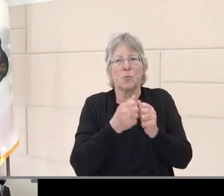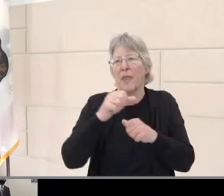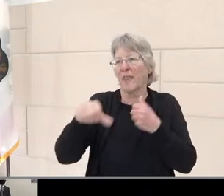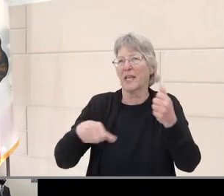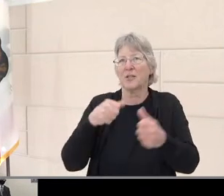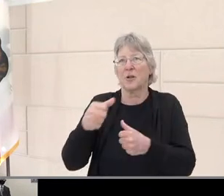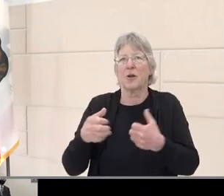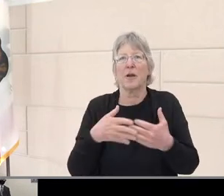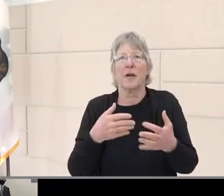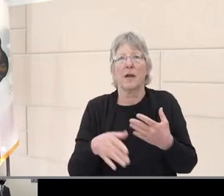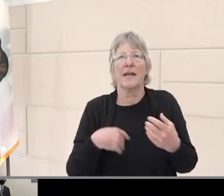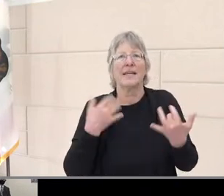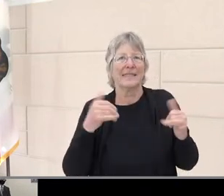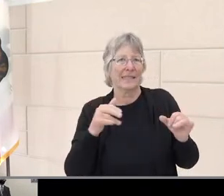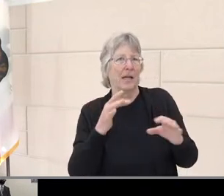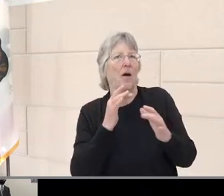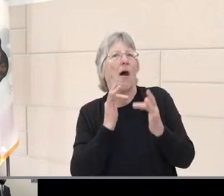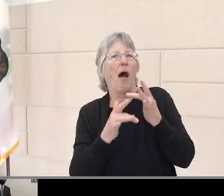ងផ្សេងផ្សេង